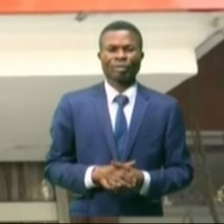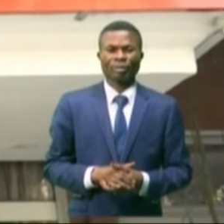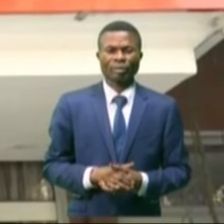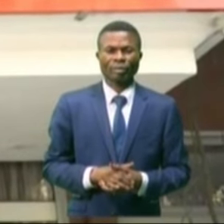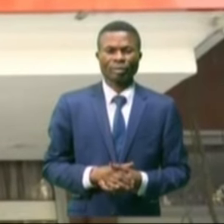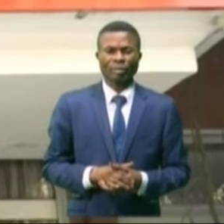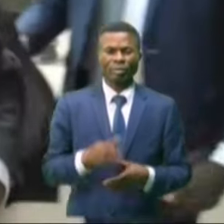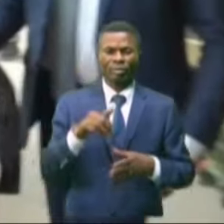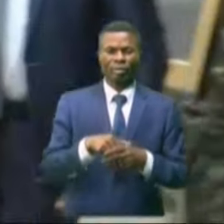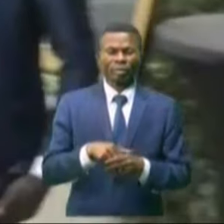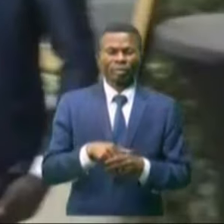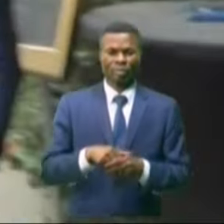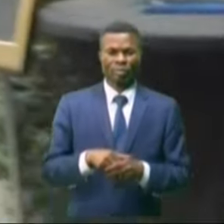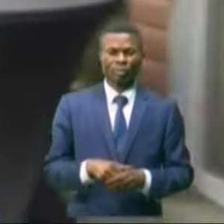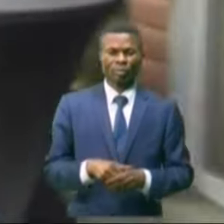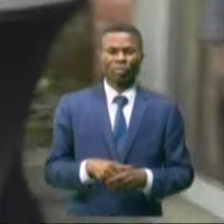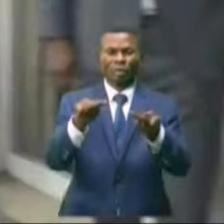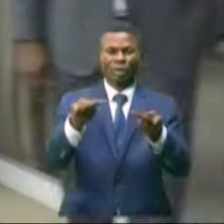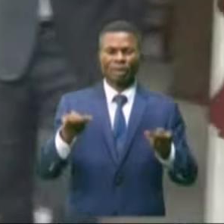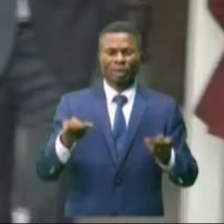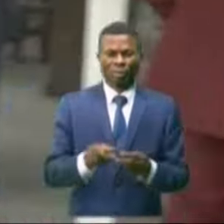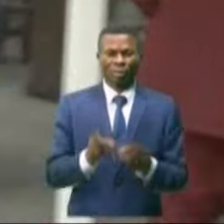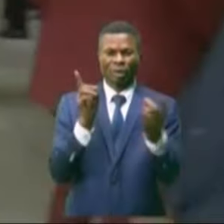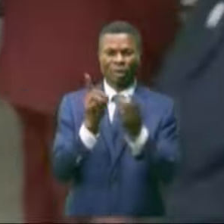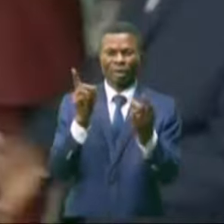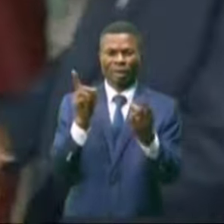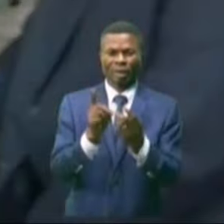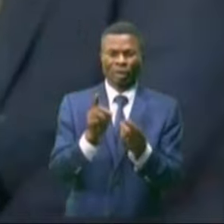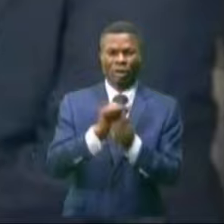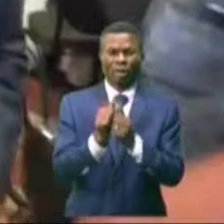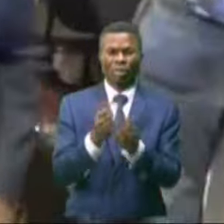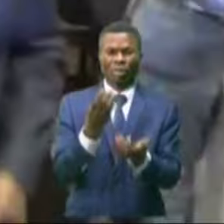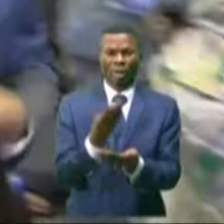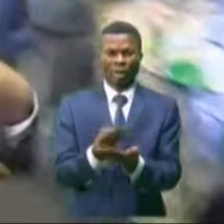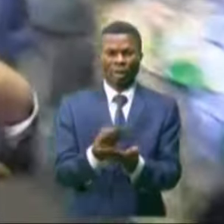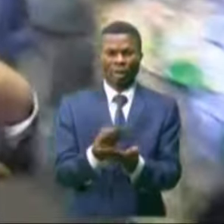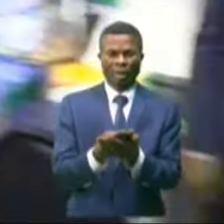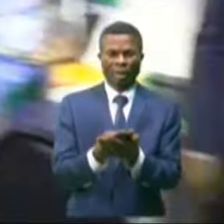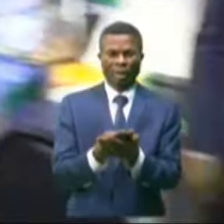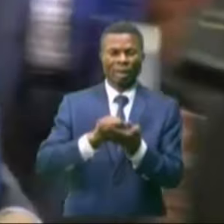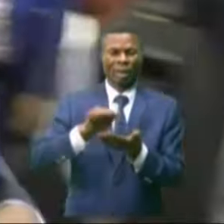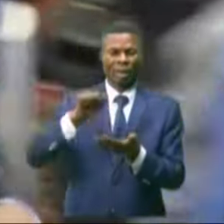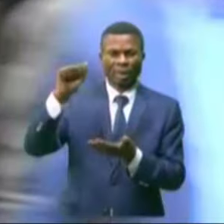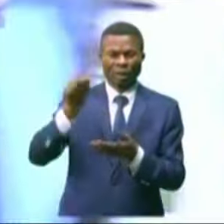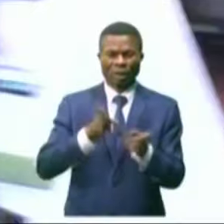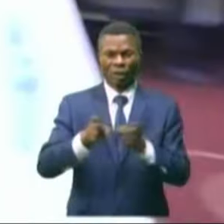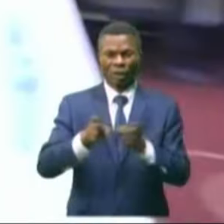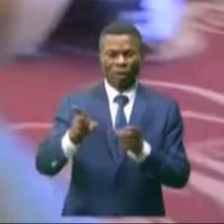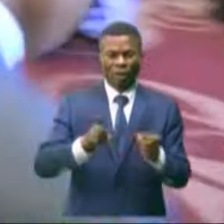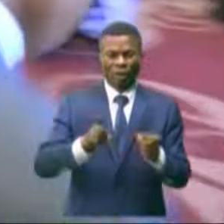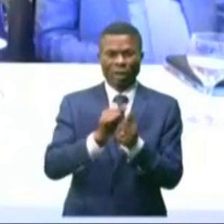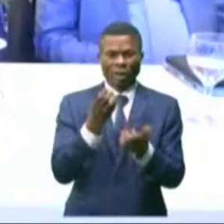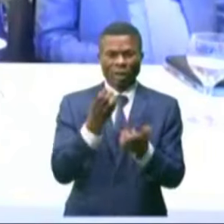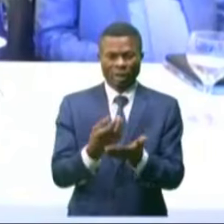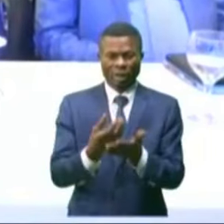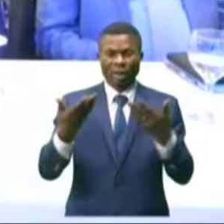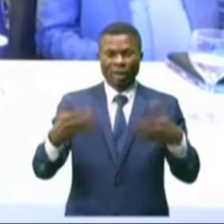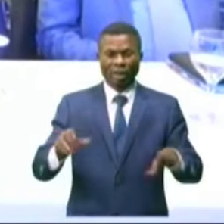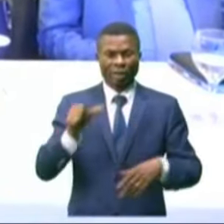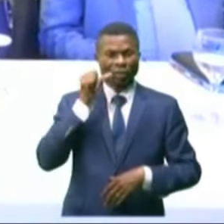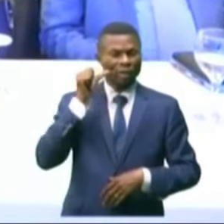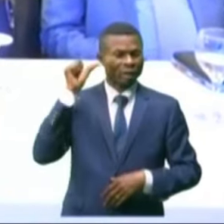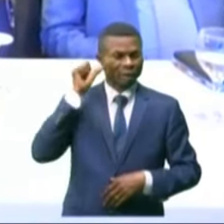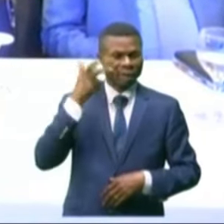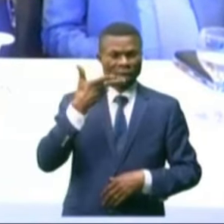C'est dans un nouveau format des consultations prébudgétaires que le séminaire jadis d'orientation budgétaire s'est clôturé ce